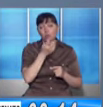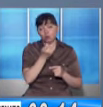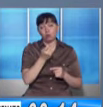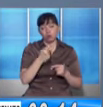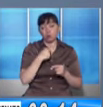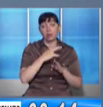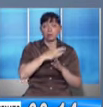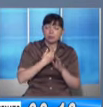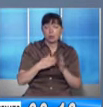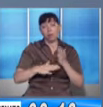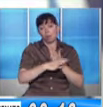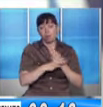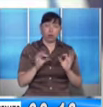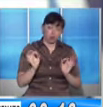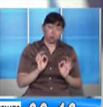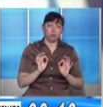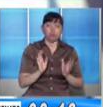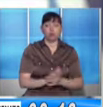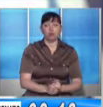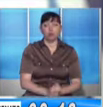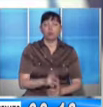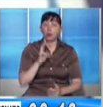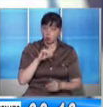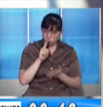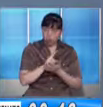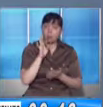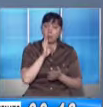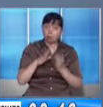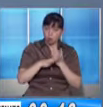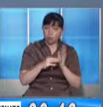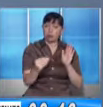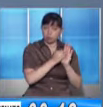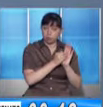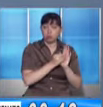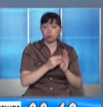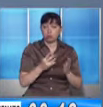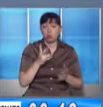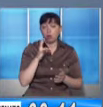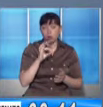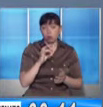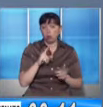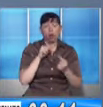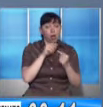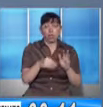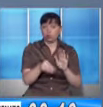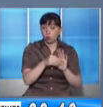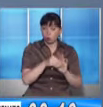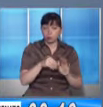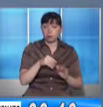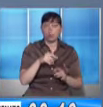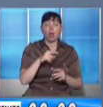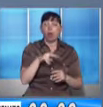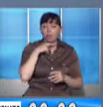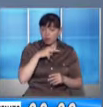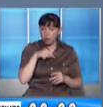și trăiesc. Da. Dar ele ar fi trebuit să fie declarate sau nu? Eu le-am declarat. Dacă colegii de la Anticorupție sunt foarte atenți,